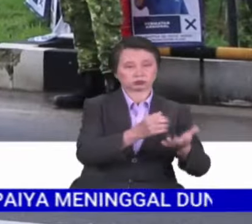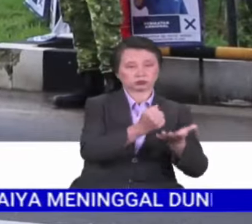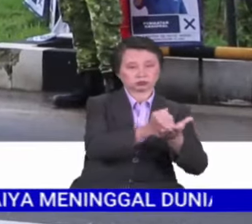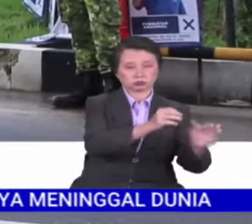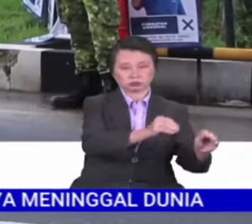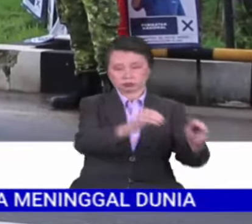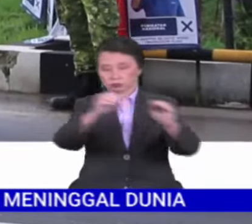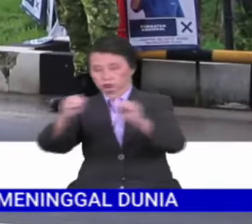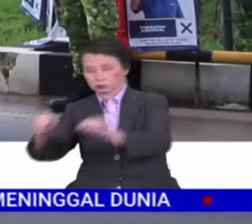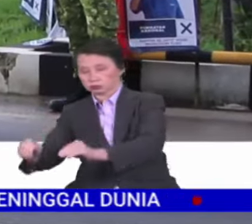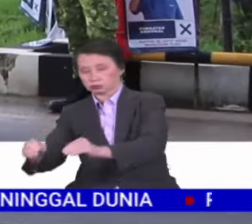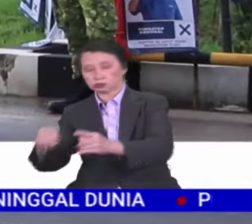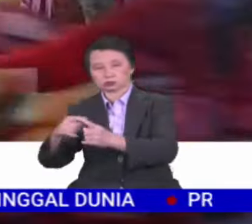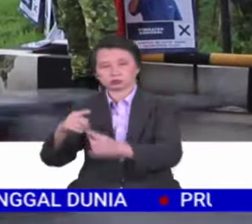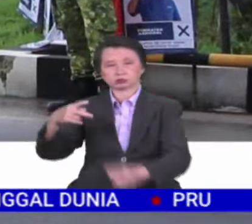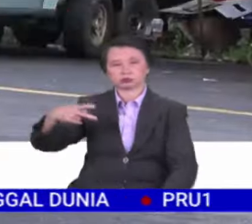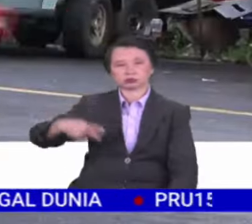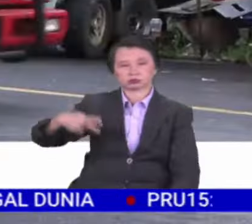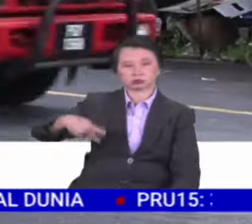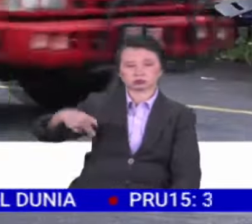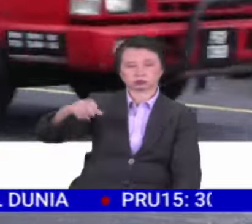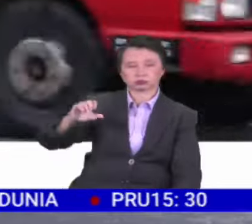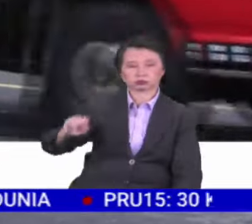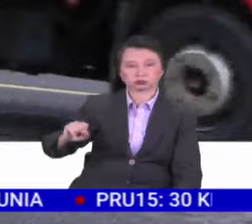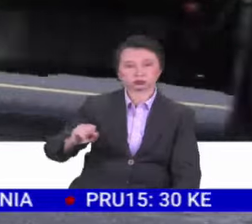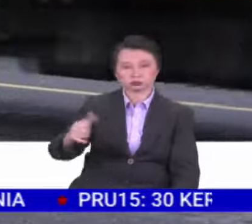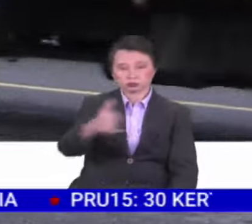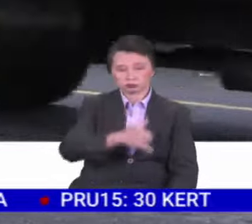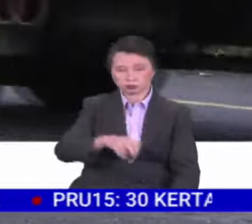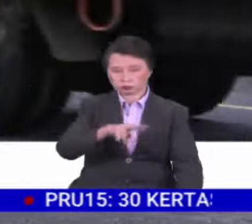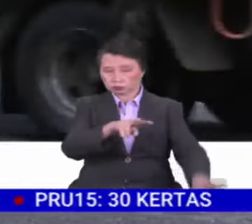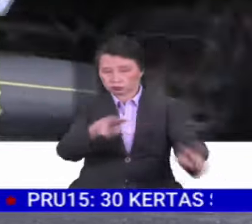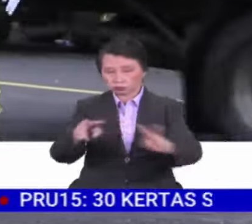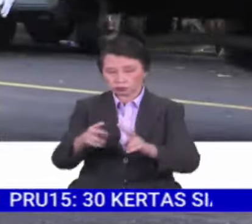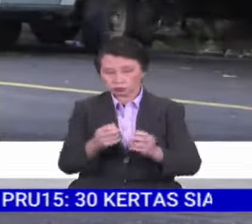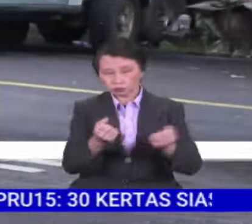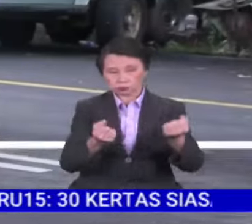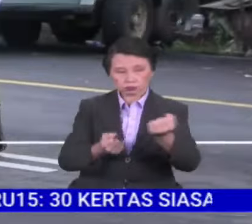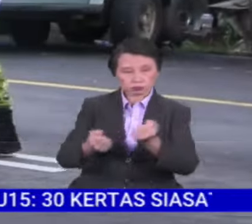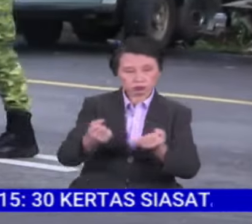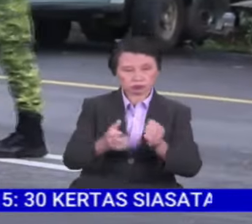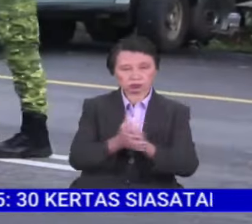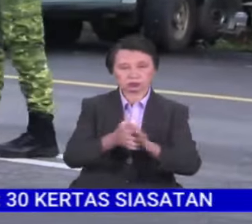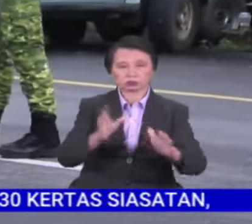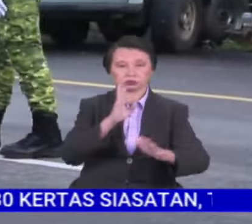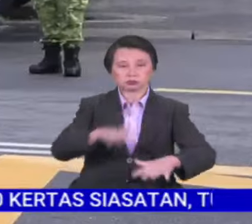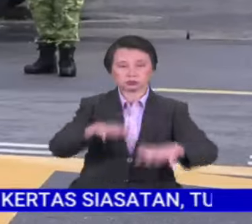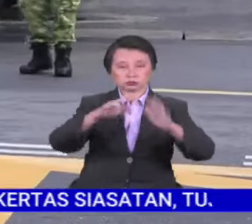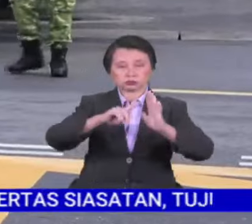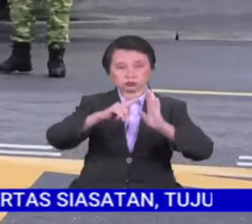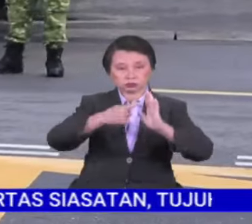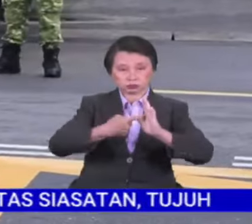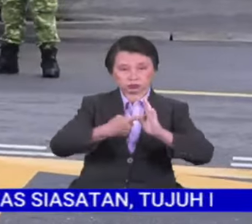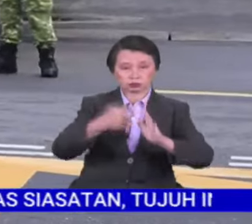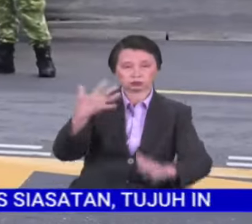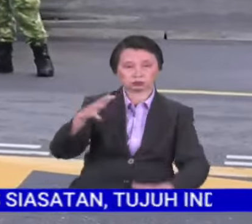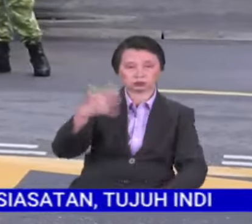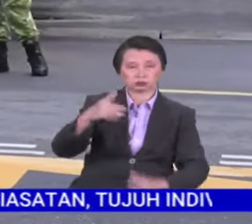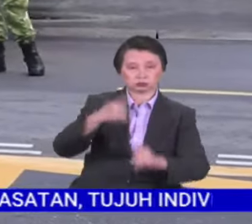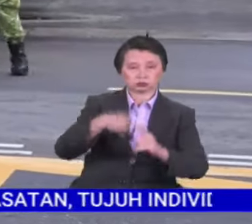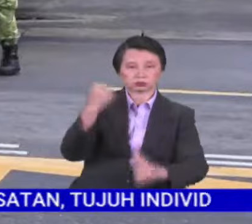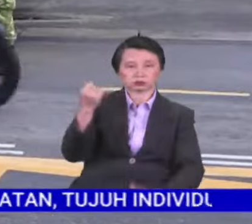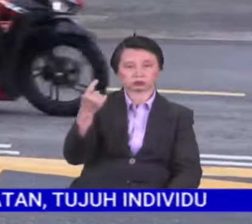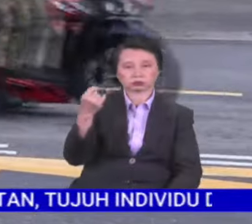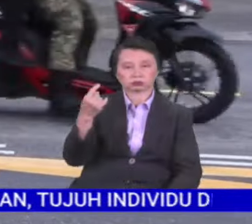penduduk terjejas ke pusat pemindahan sementara. Rondaan pemantauan dan keselamatan bencana telah digerakkan sejak 15 Oktober